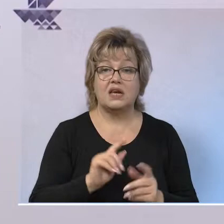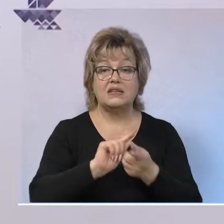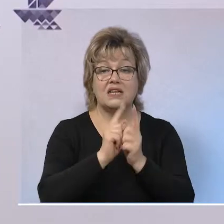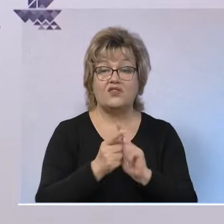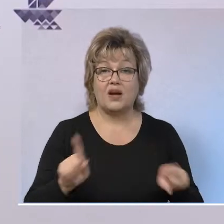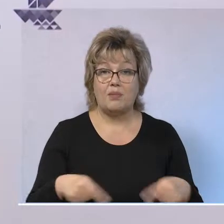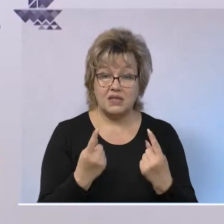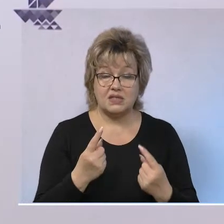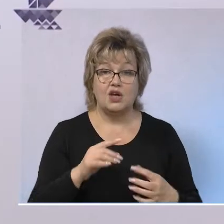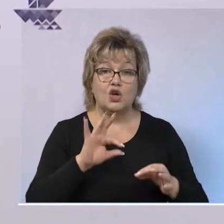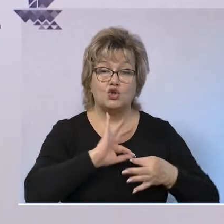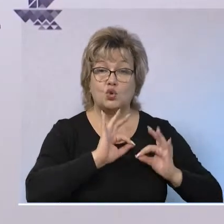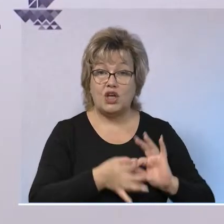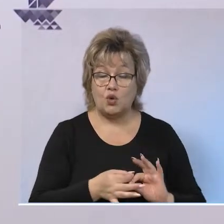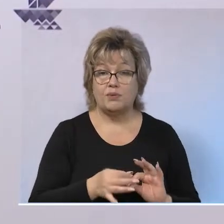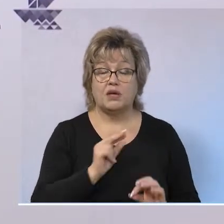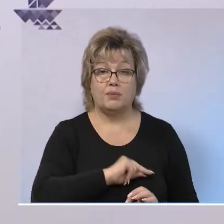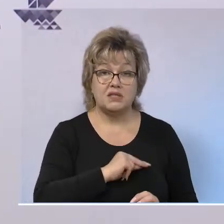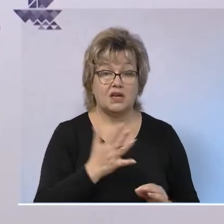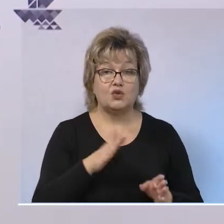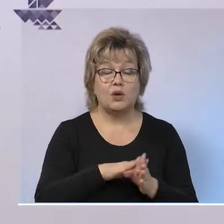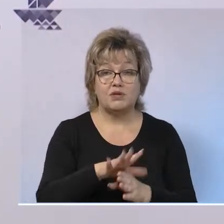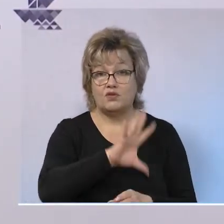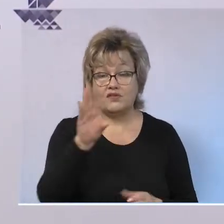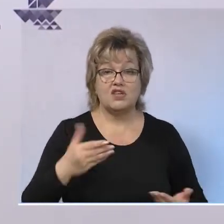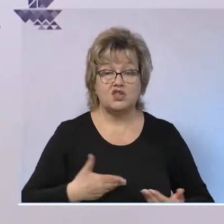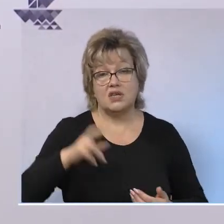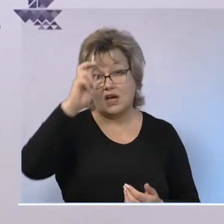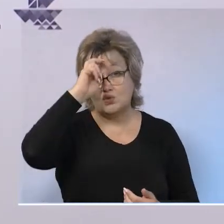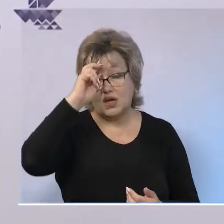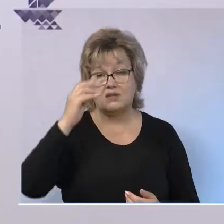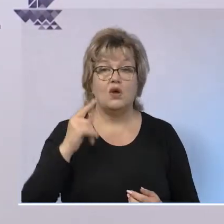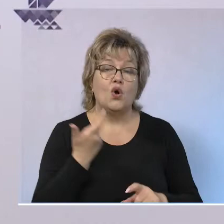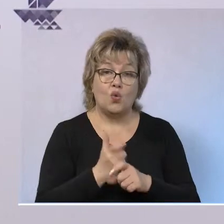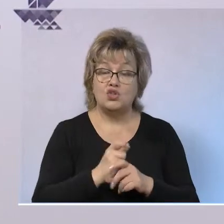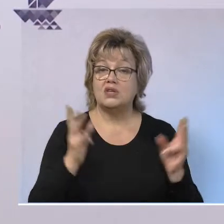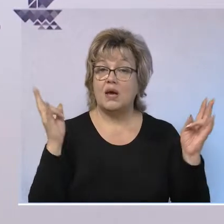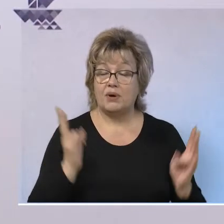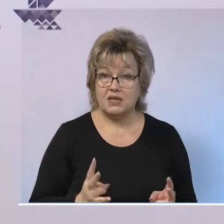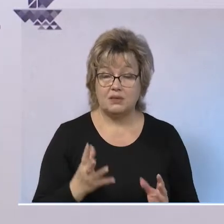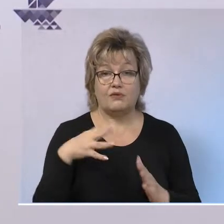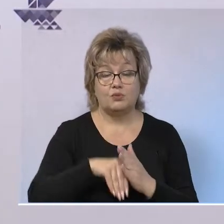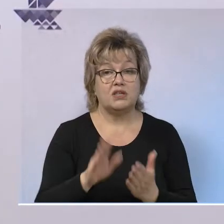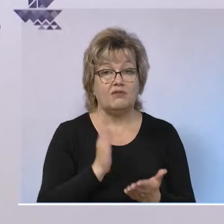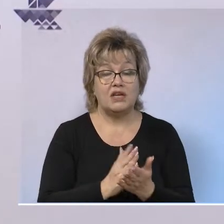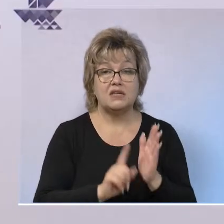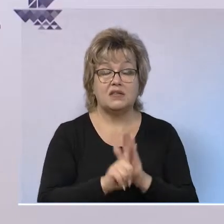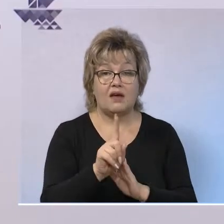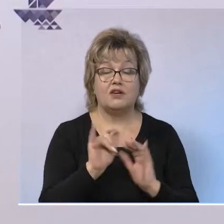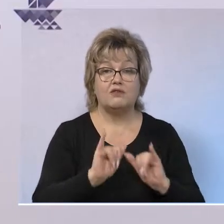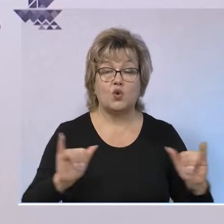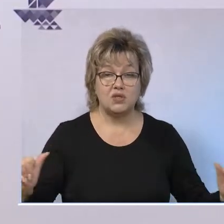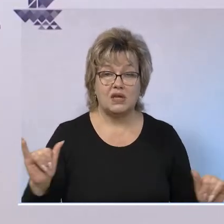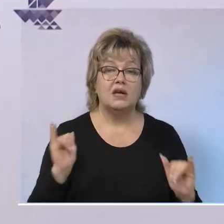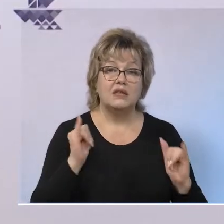фактическая трансформация наукоемких процессов, которые сегодня происходят во всех сферах жизни государства, она крайне необходима и фактически является драйвером роста